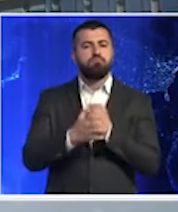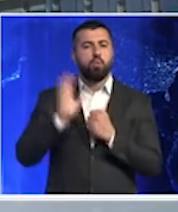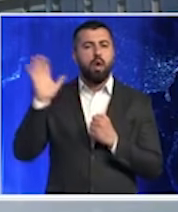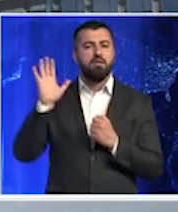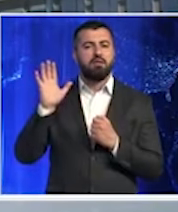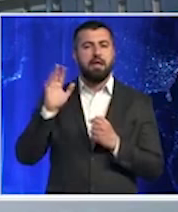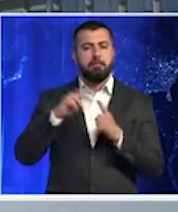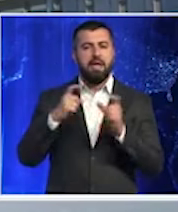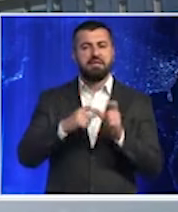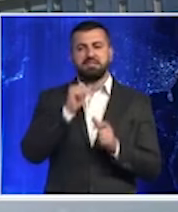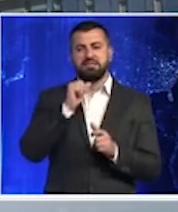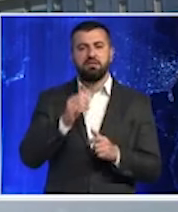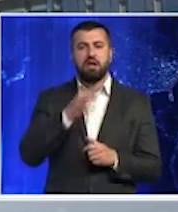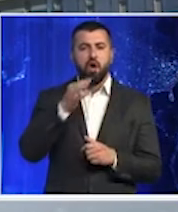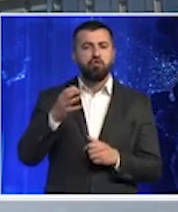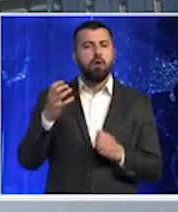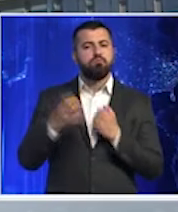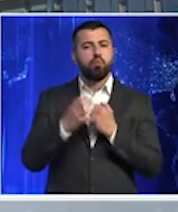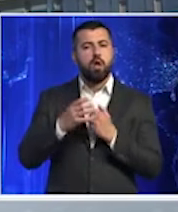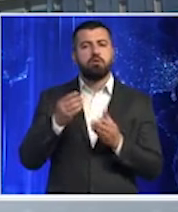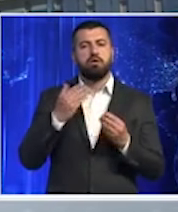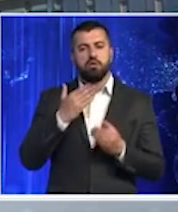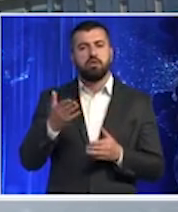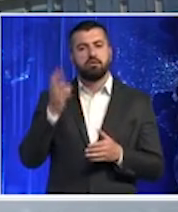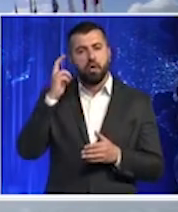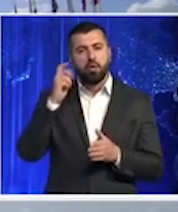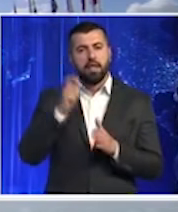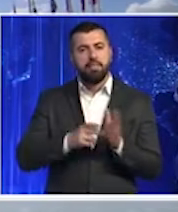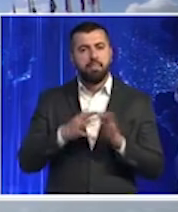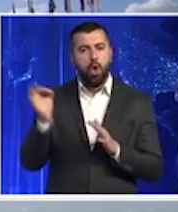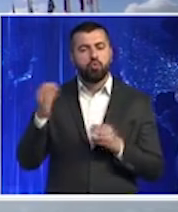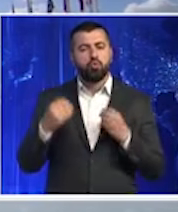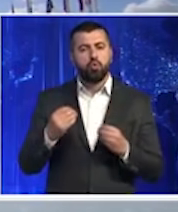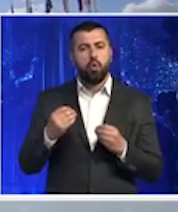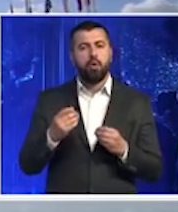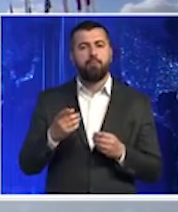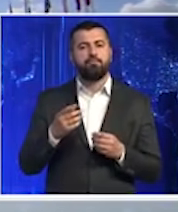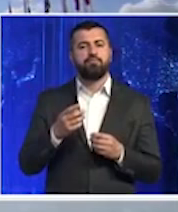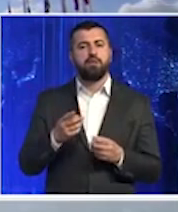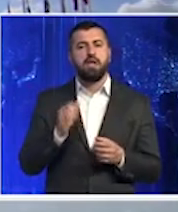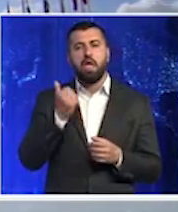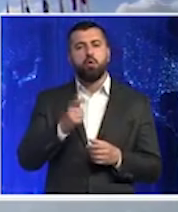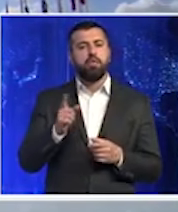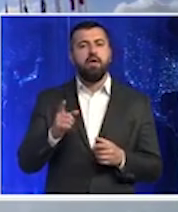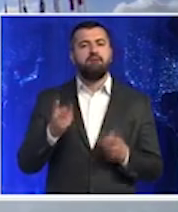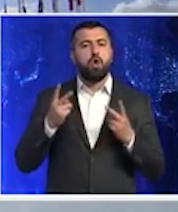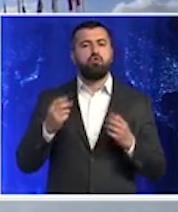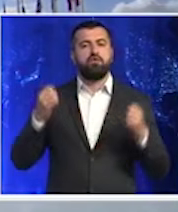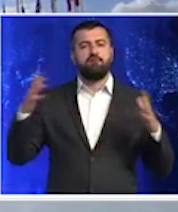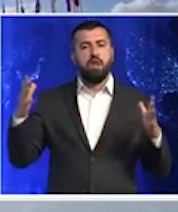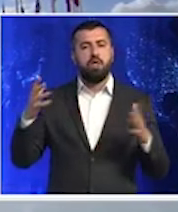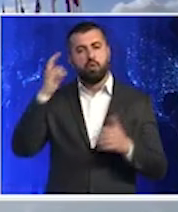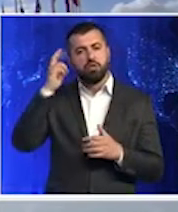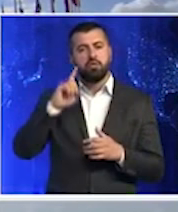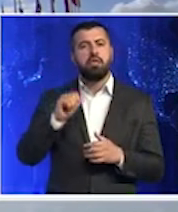Bugarske Solomon Pasi. Kaže i da je Bugarska ponosna na članstvo Crne Gore u NATO-u jer, kako je ocijenio, iako nije ključna po